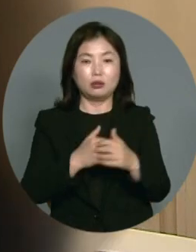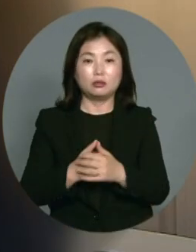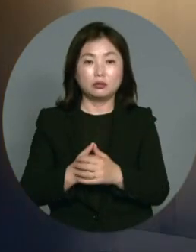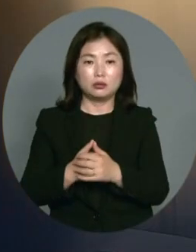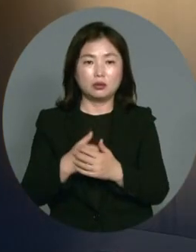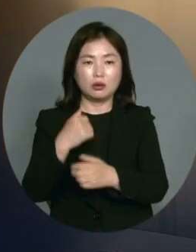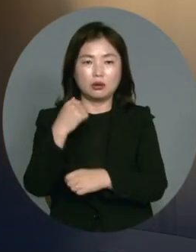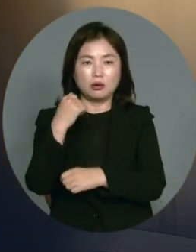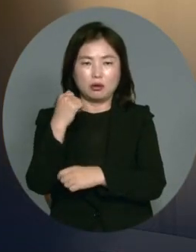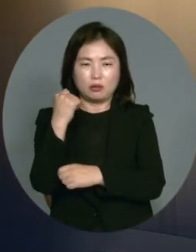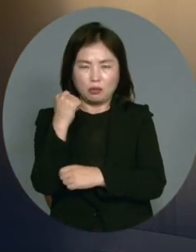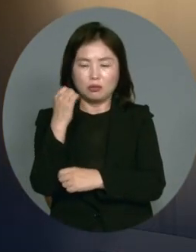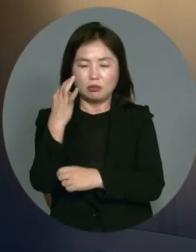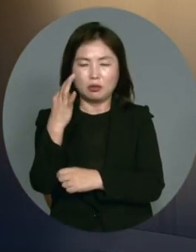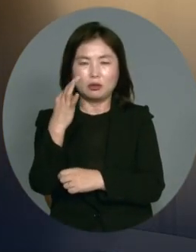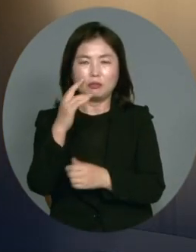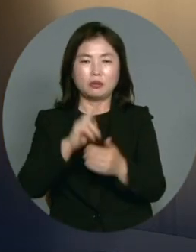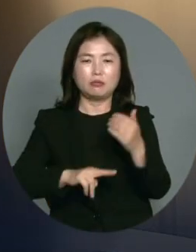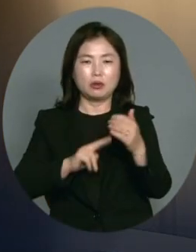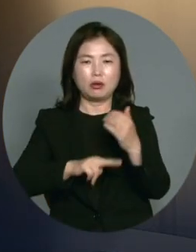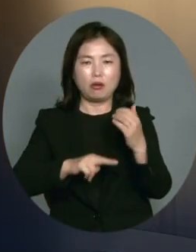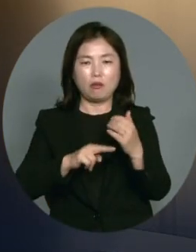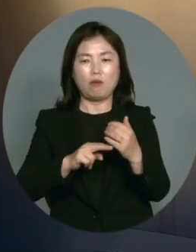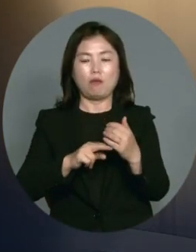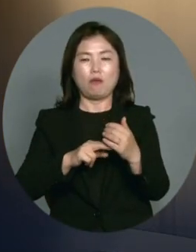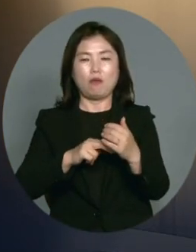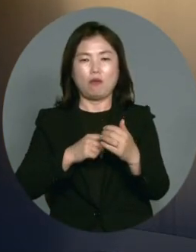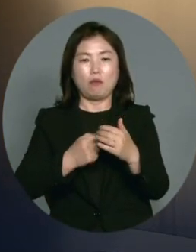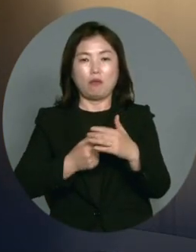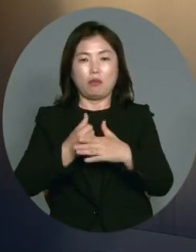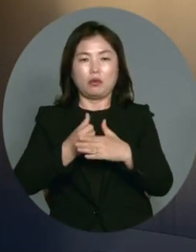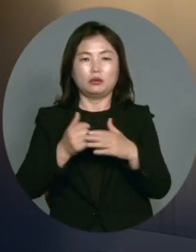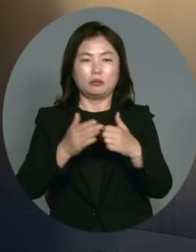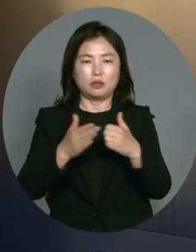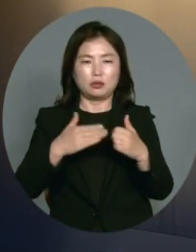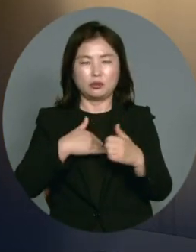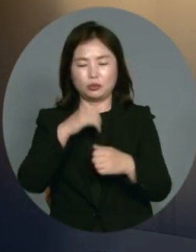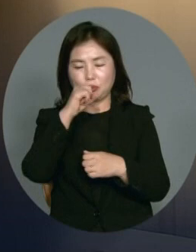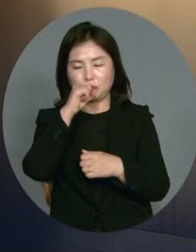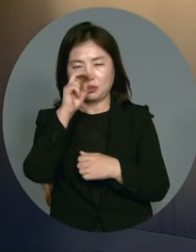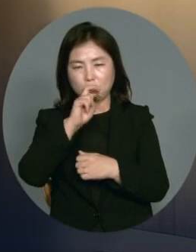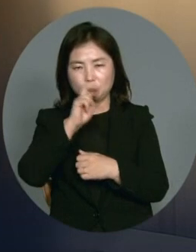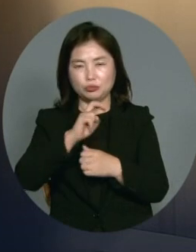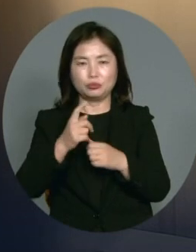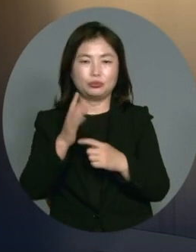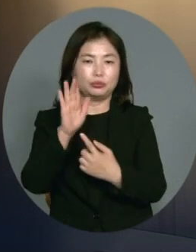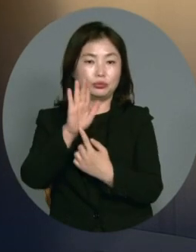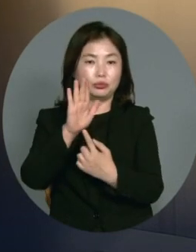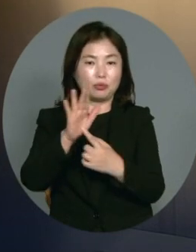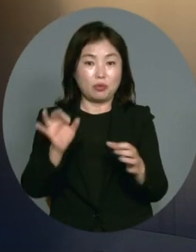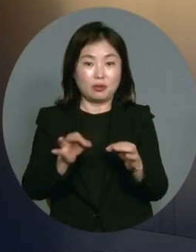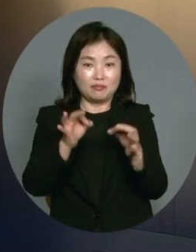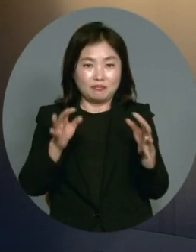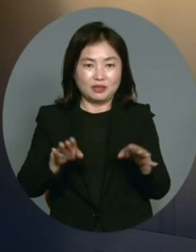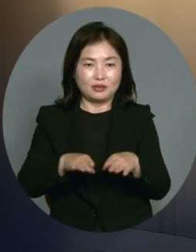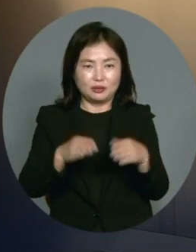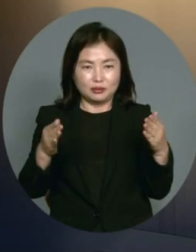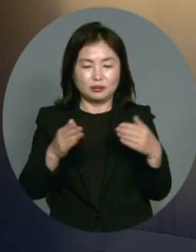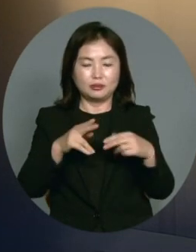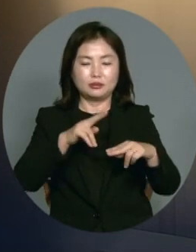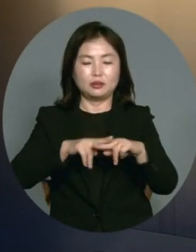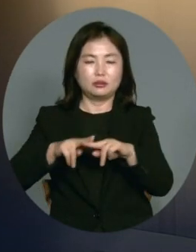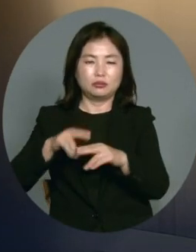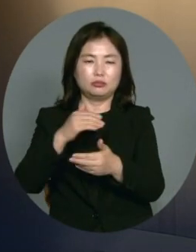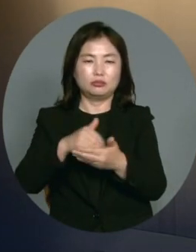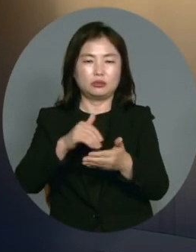원가에 가깝게 양도를 하겠다. 정말 드문 사례잖아요. 제가 좋아하는 가수 콘서트고 오랜만에